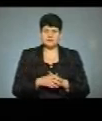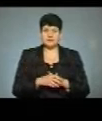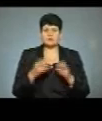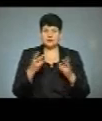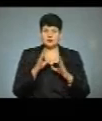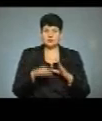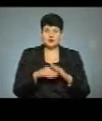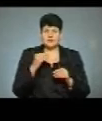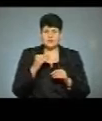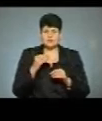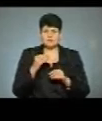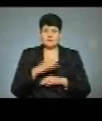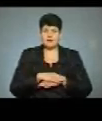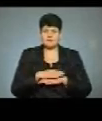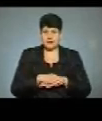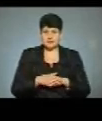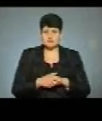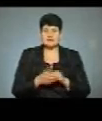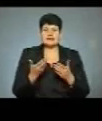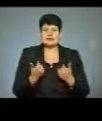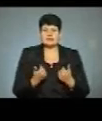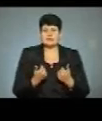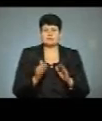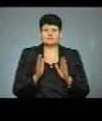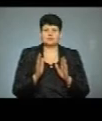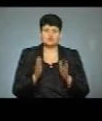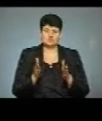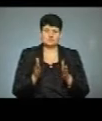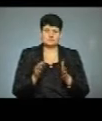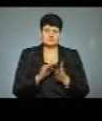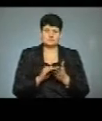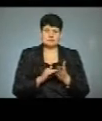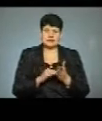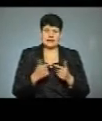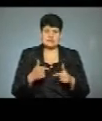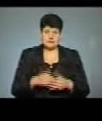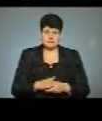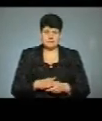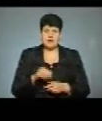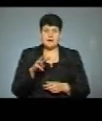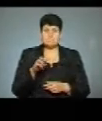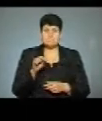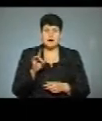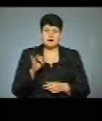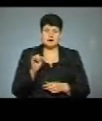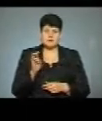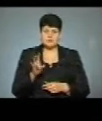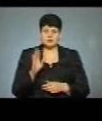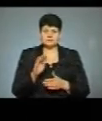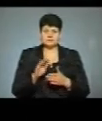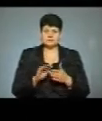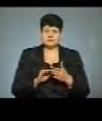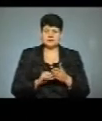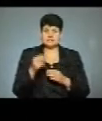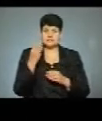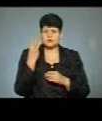обрати предмети, які я буду, з яких я буду складати екзамени. Мартін Яковенко складатиме тестування із